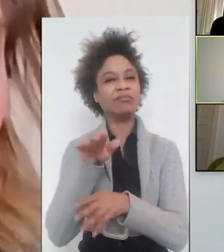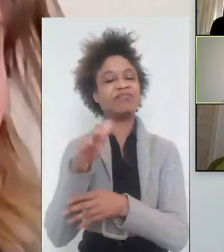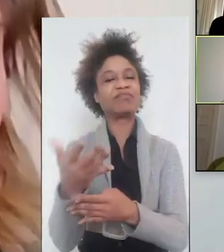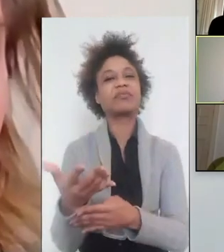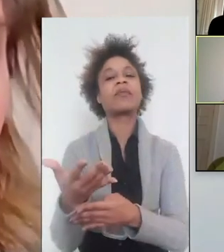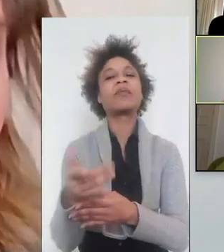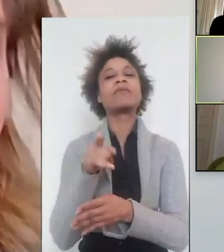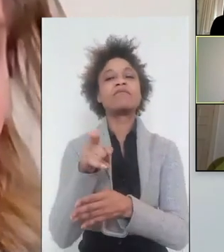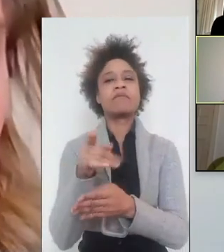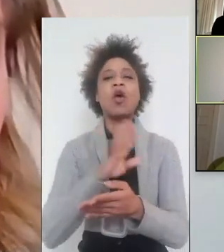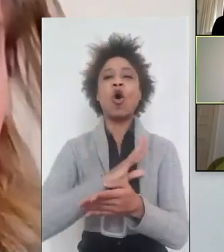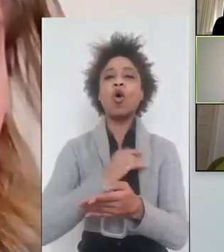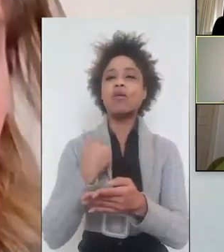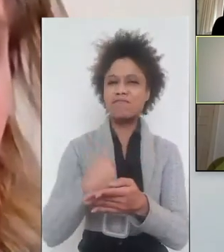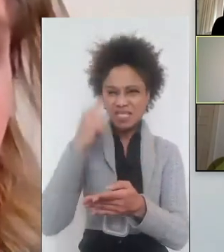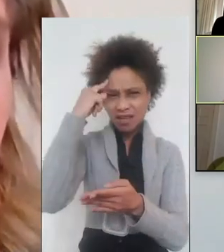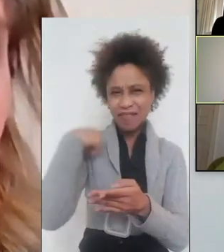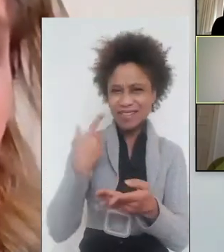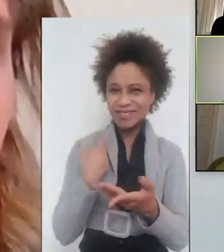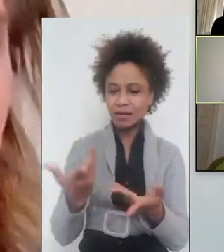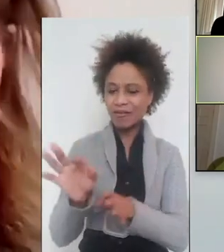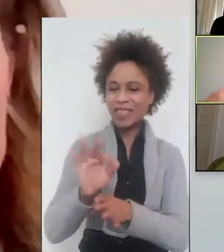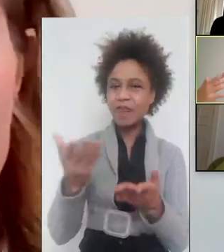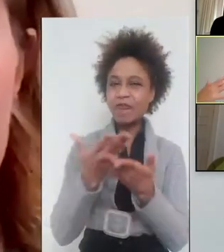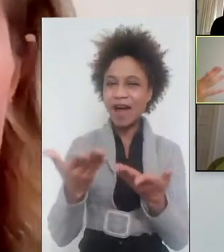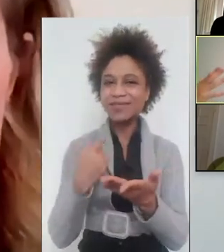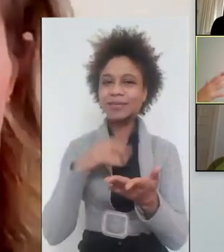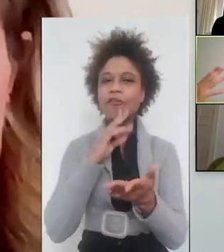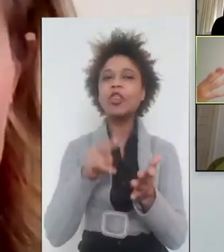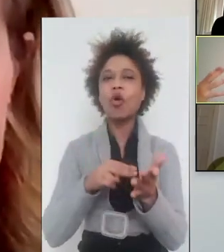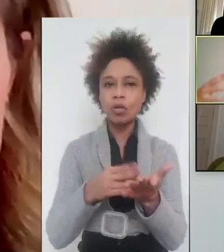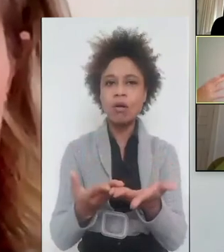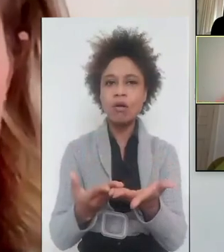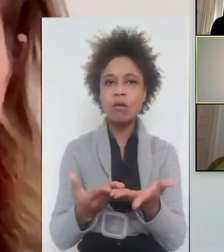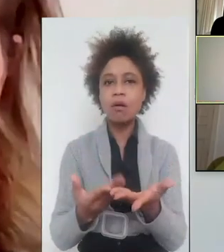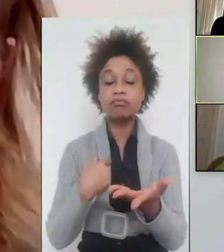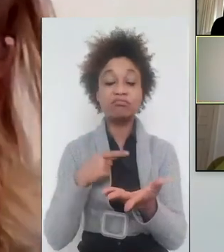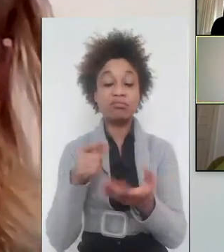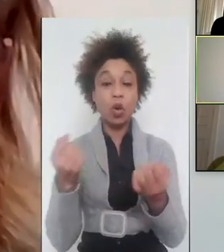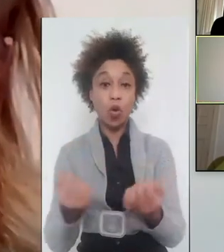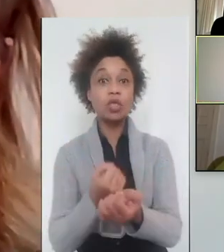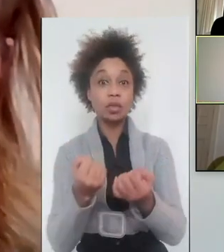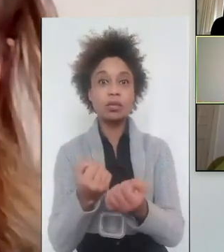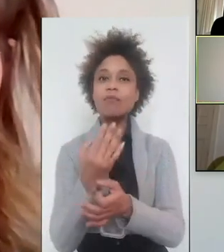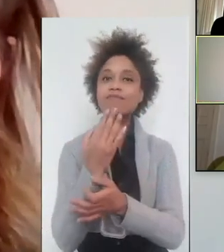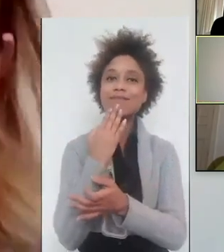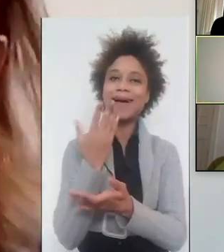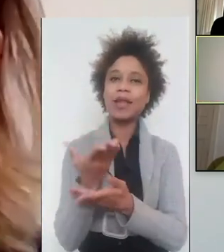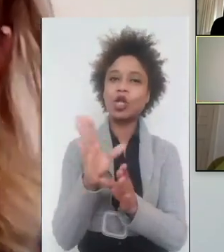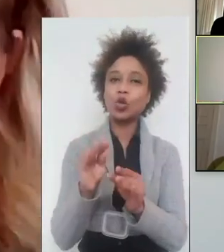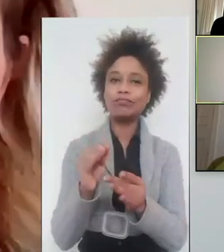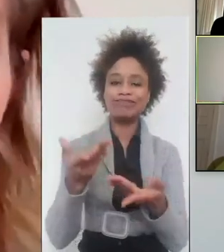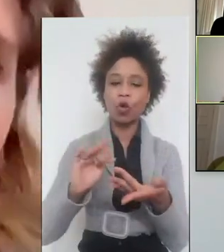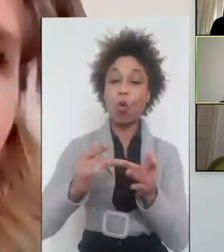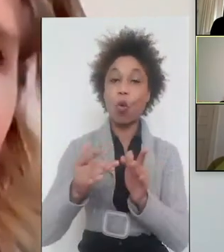doen? En dacht ik, het is sowieso belangrijk dat je organisatie zich bewust is. Dus dat bijvoorbeeld